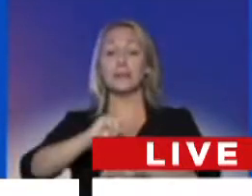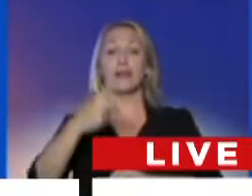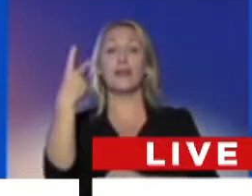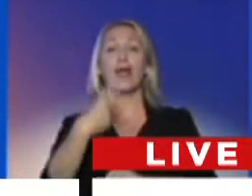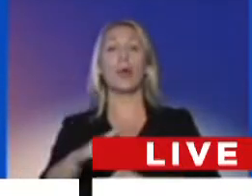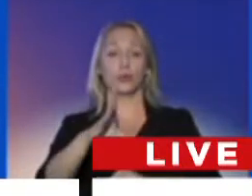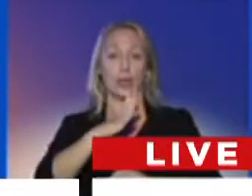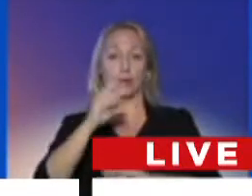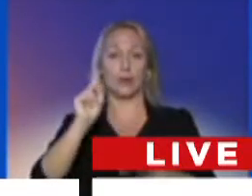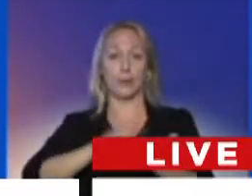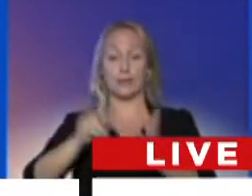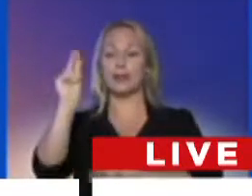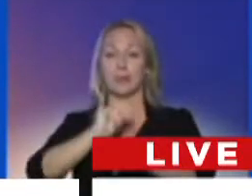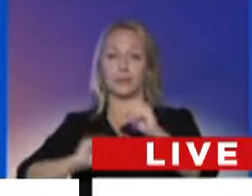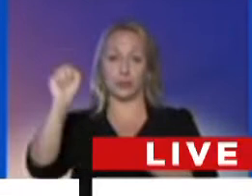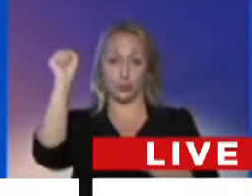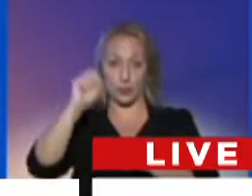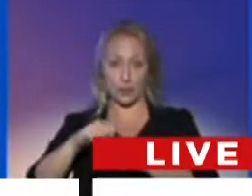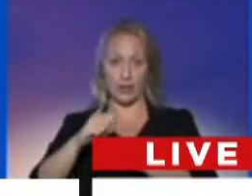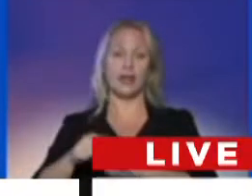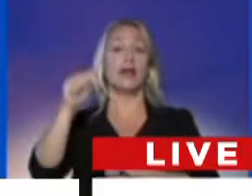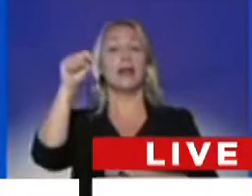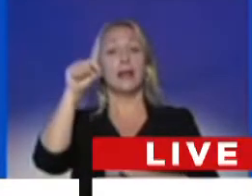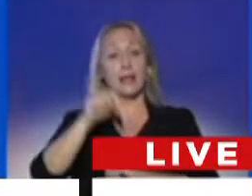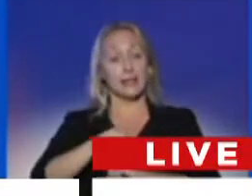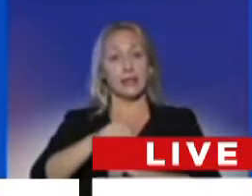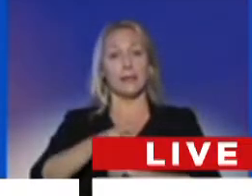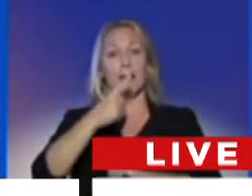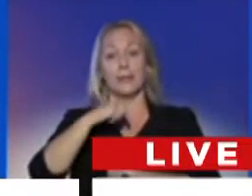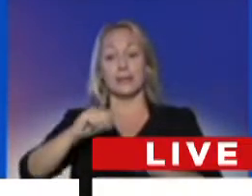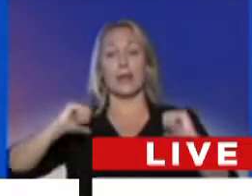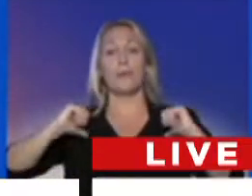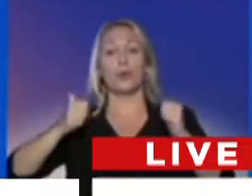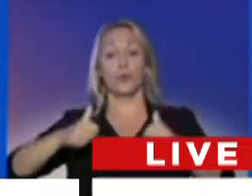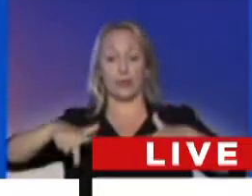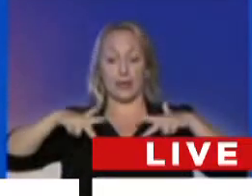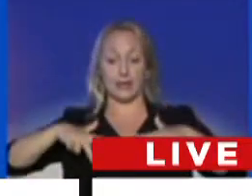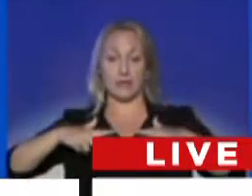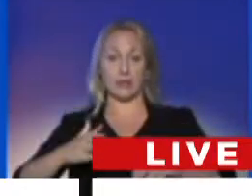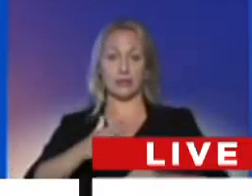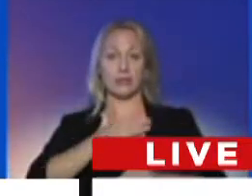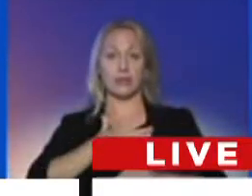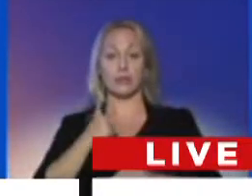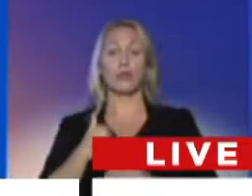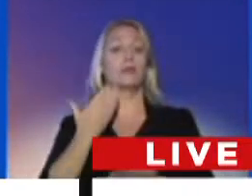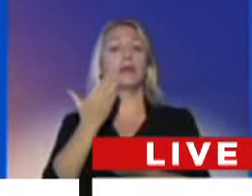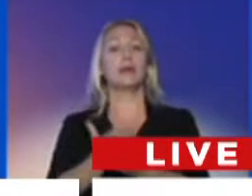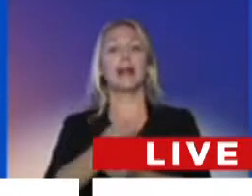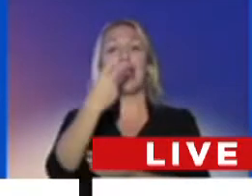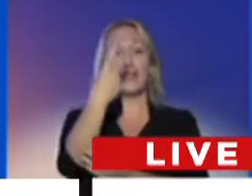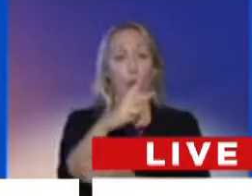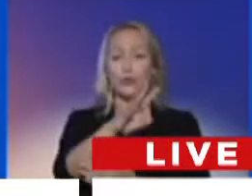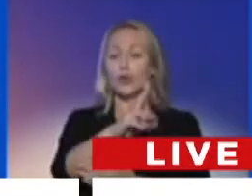επαναλαμβάνω την έκκλησή μου, η σχετική πρωτοβουλία της κυβέρνησης να ψηφιστεί όχι με 200, αλλά